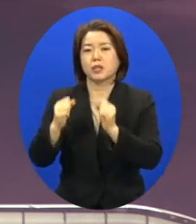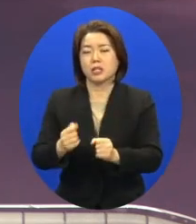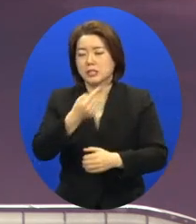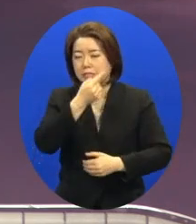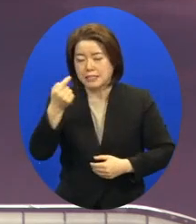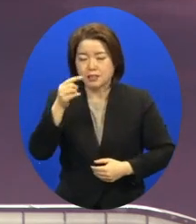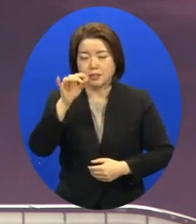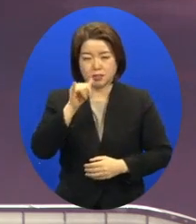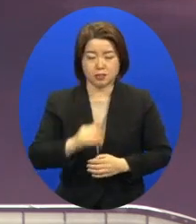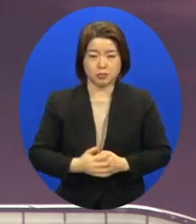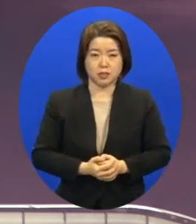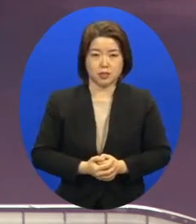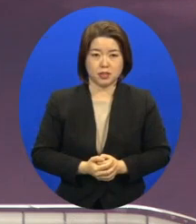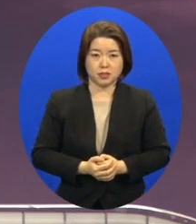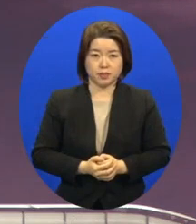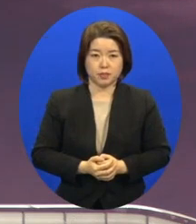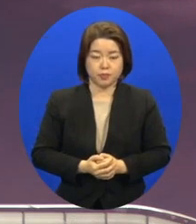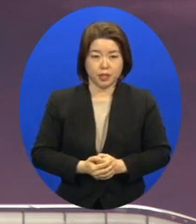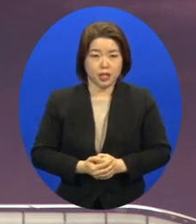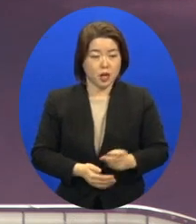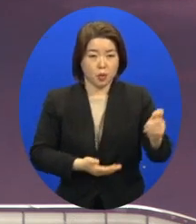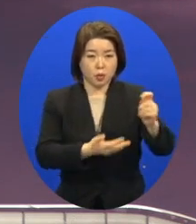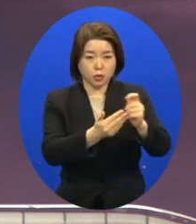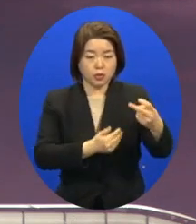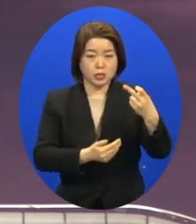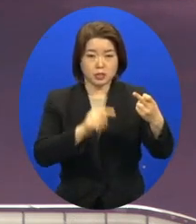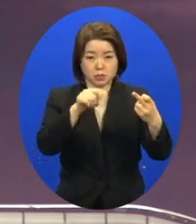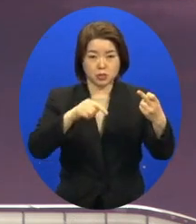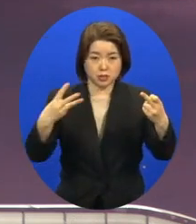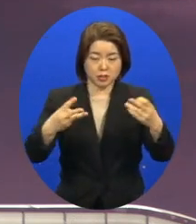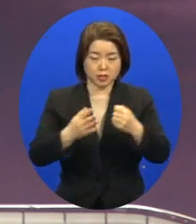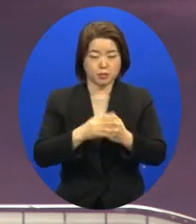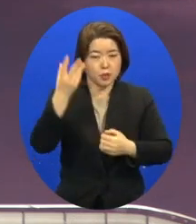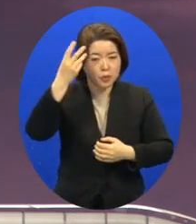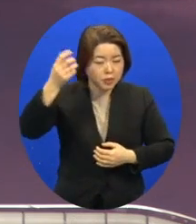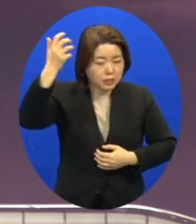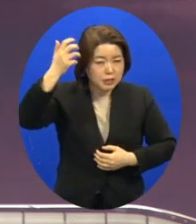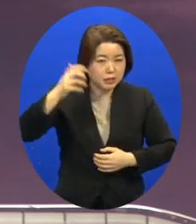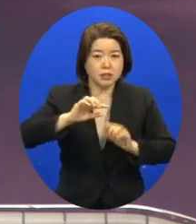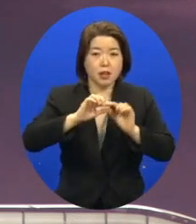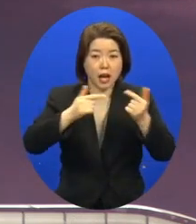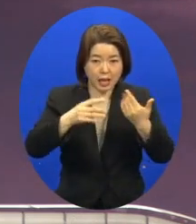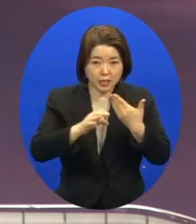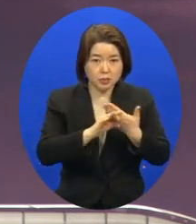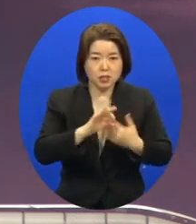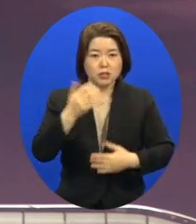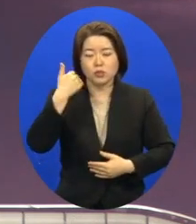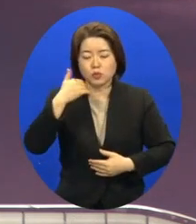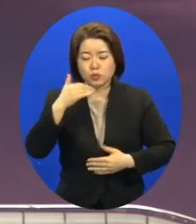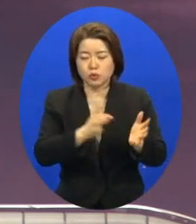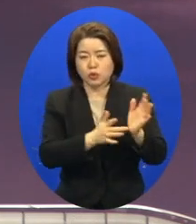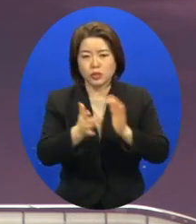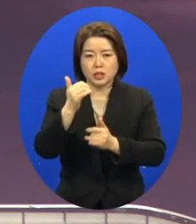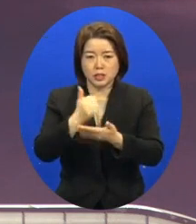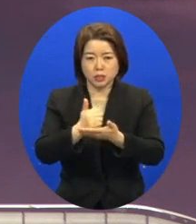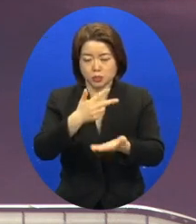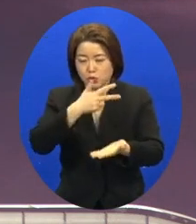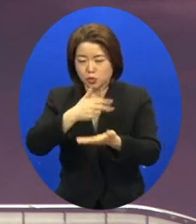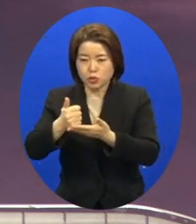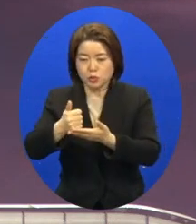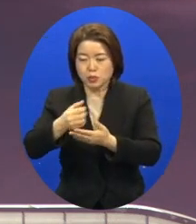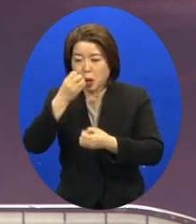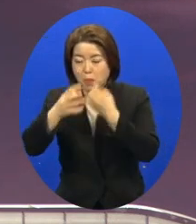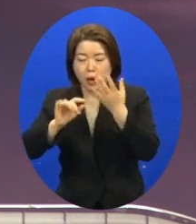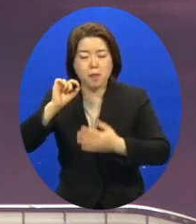12장 3절에 성령으로 아니하고는 누구든지 예수를 주시라 할 수 없느니라. 사도 바울이 그 사실을